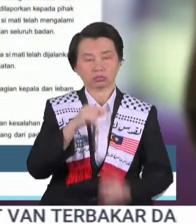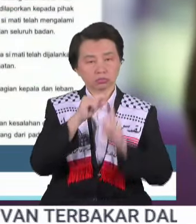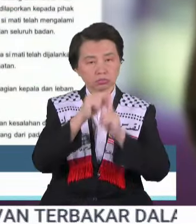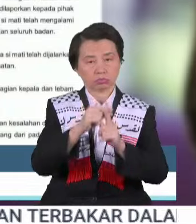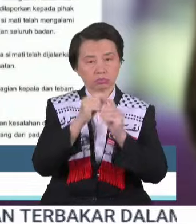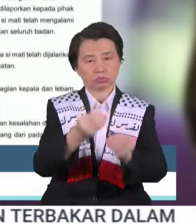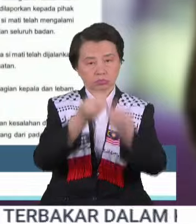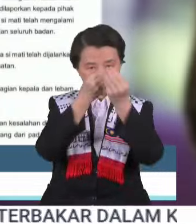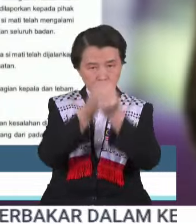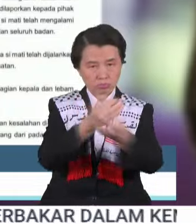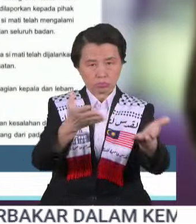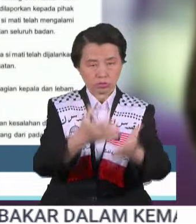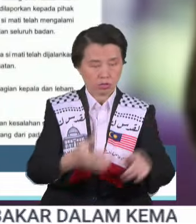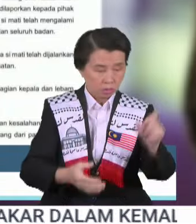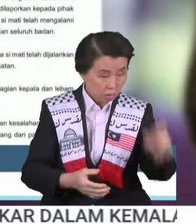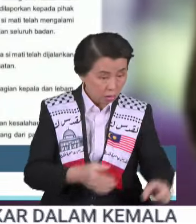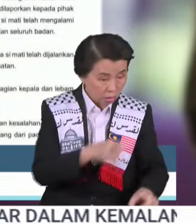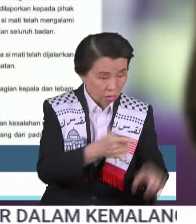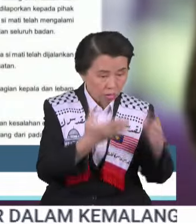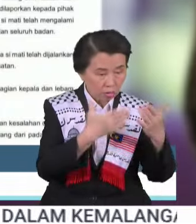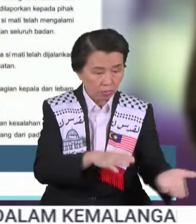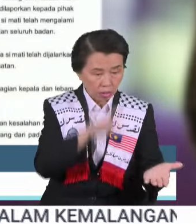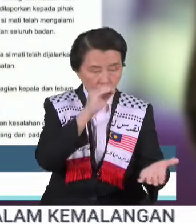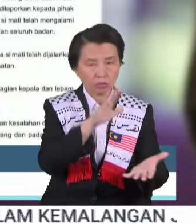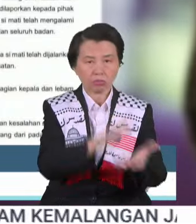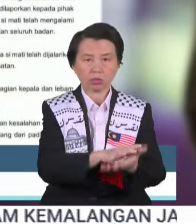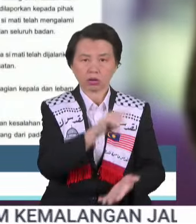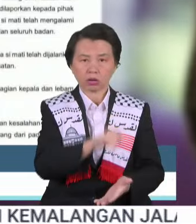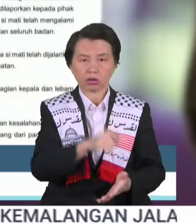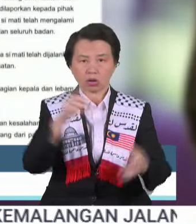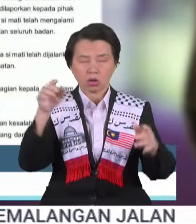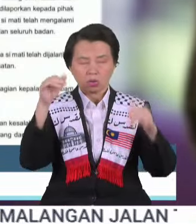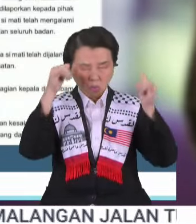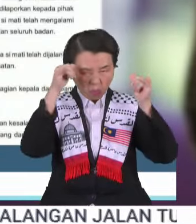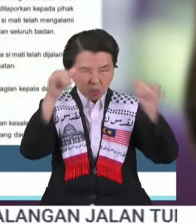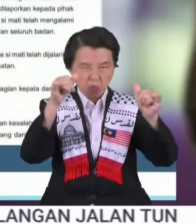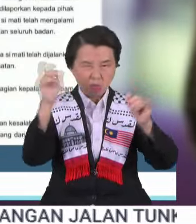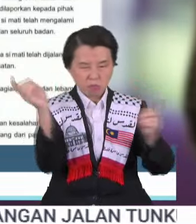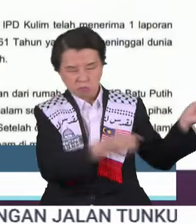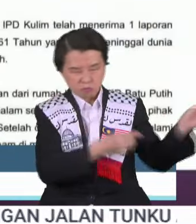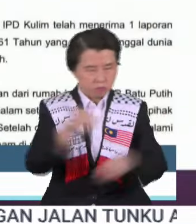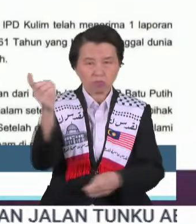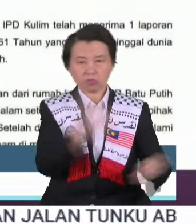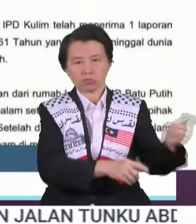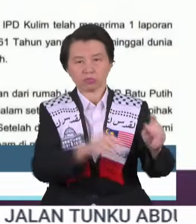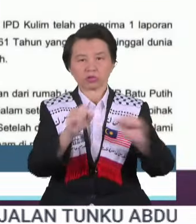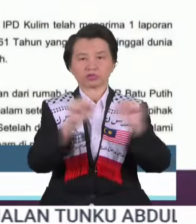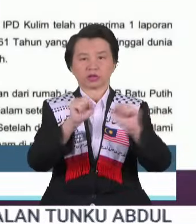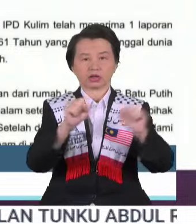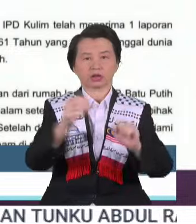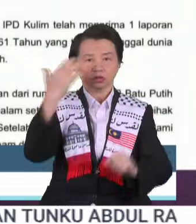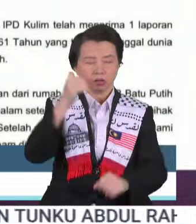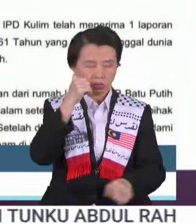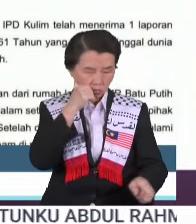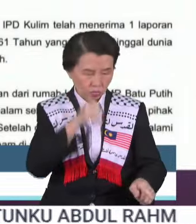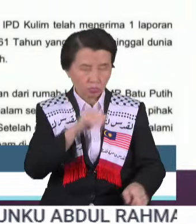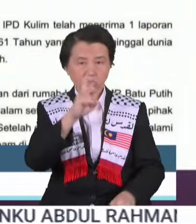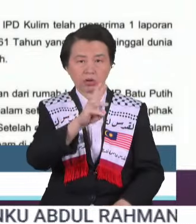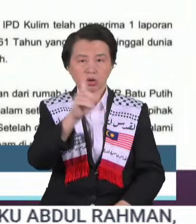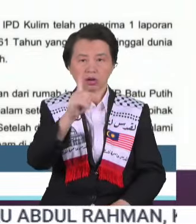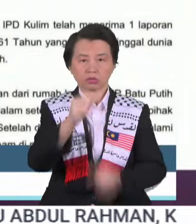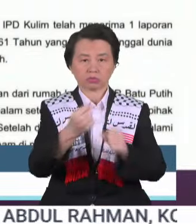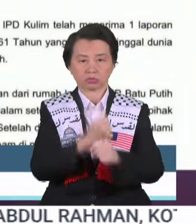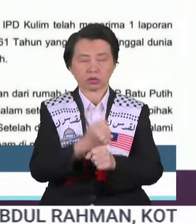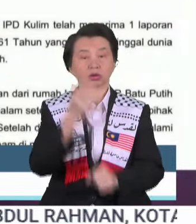kenyataan memaklumkan mangsa meninggal dunia dipercayai akibat keganasan rumah tangga Selasa lalu. Kematian wanita berusia 61 tahun